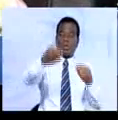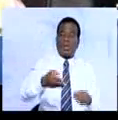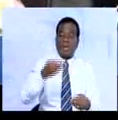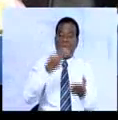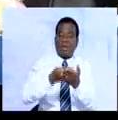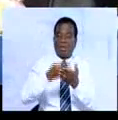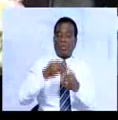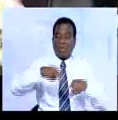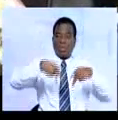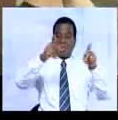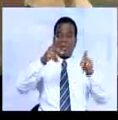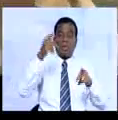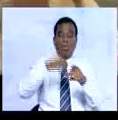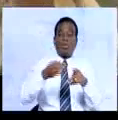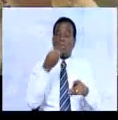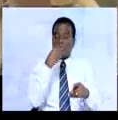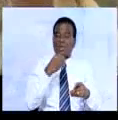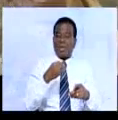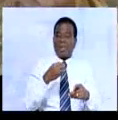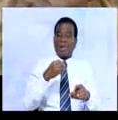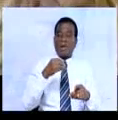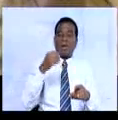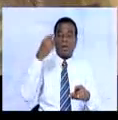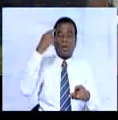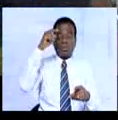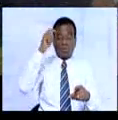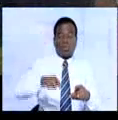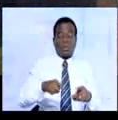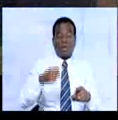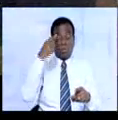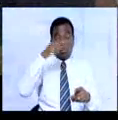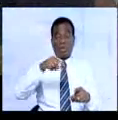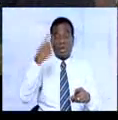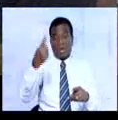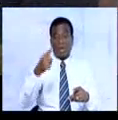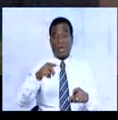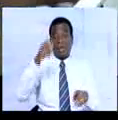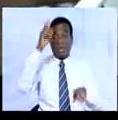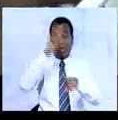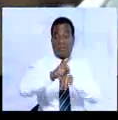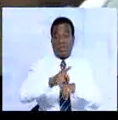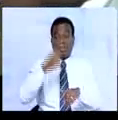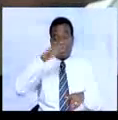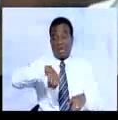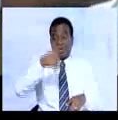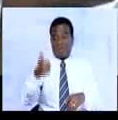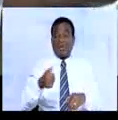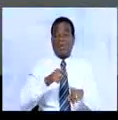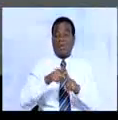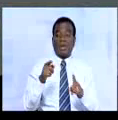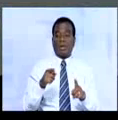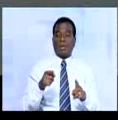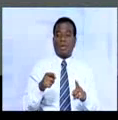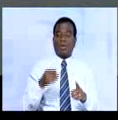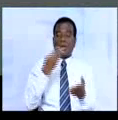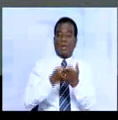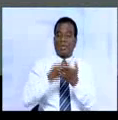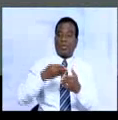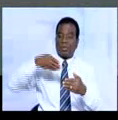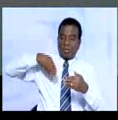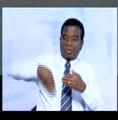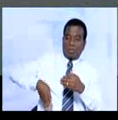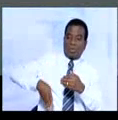permettre d'avoir un petit goûter. Droit pour les uns, devoir pour les autres, mais dans des proportions raisonnables. L'argent de poche